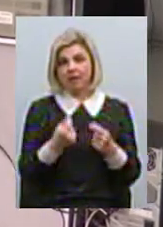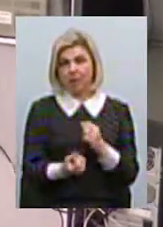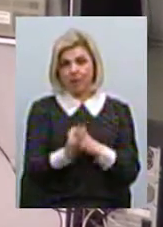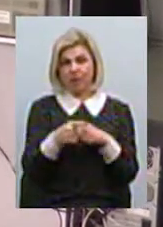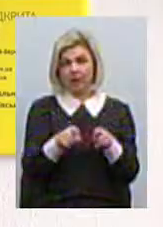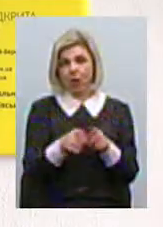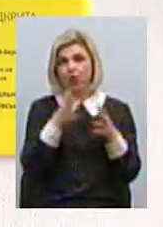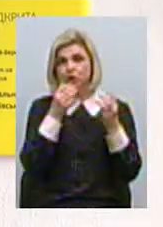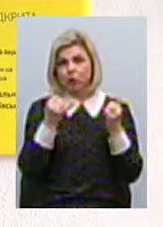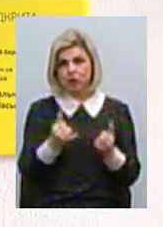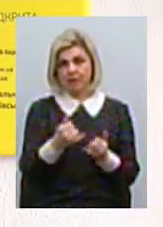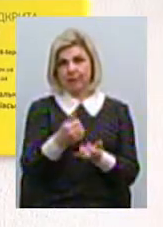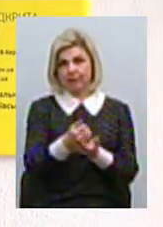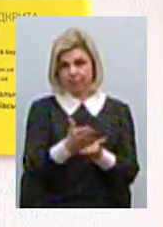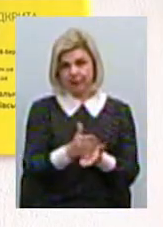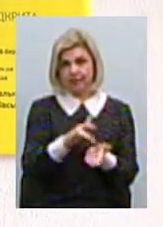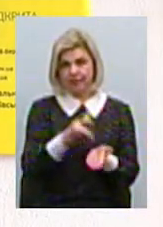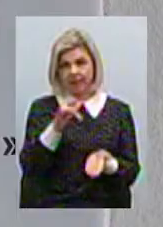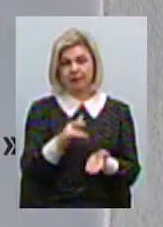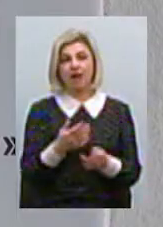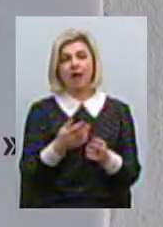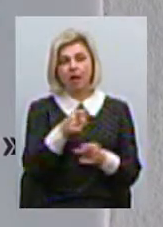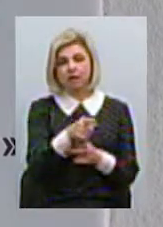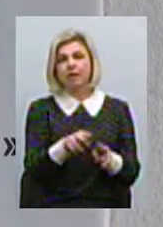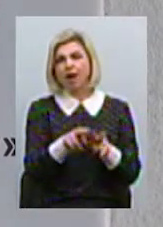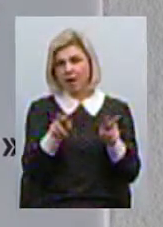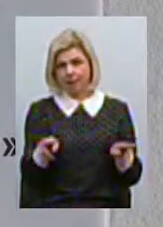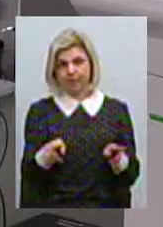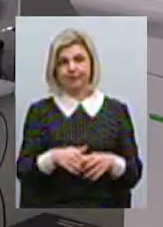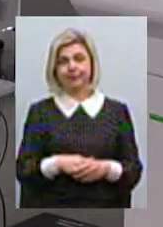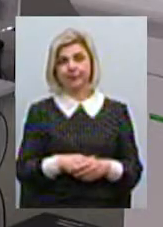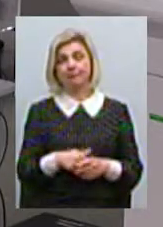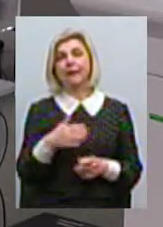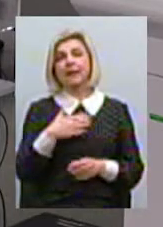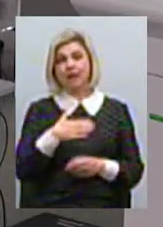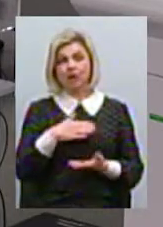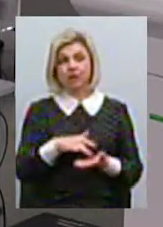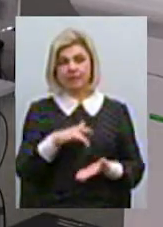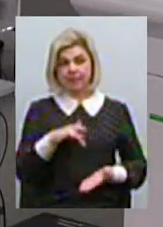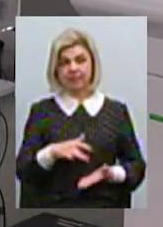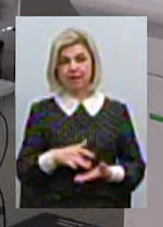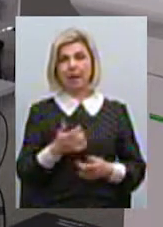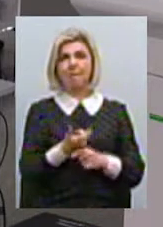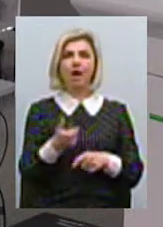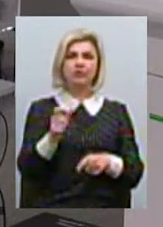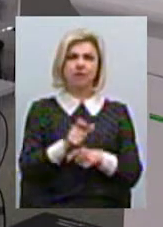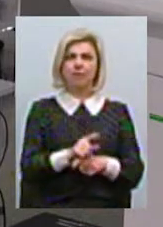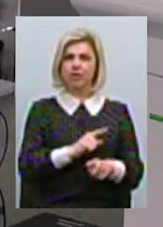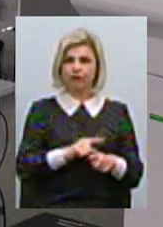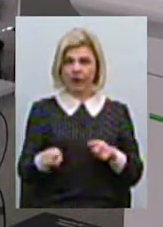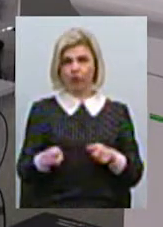центр. Функції РАЦЕ та Open Space майже ідентичні. В нашому центрі це максимально